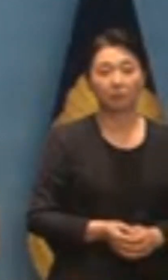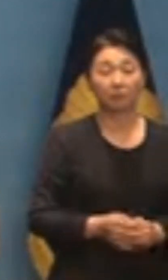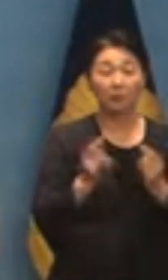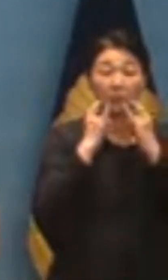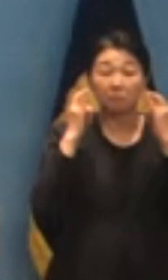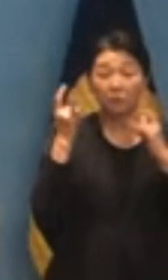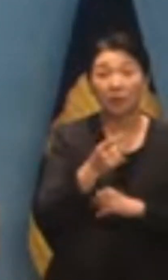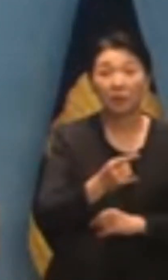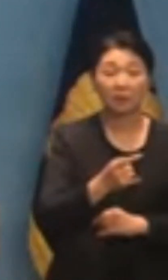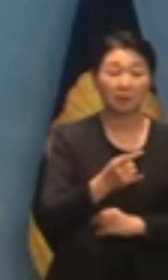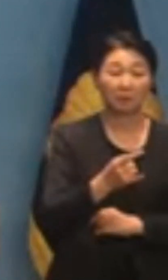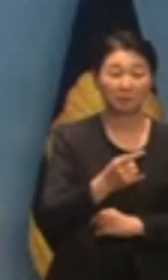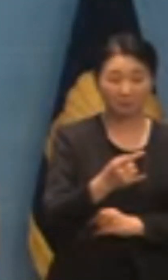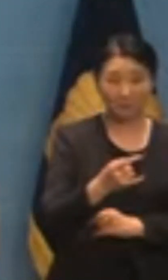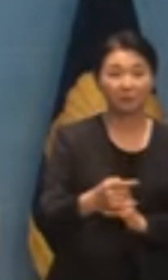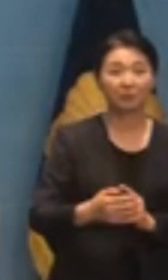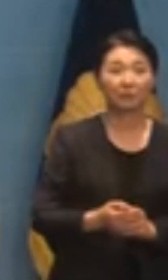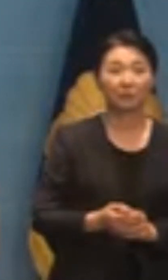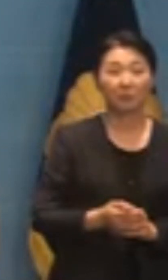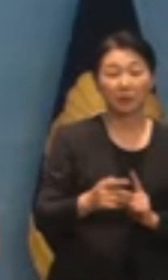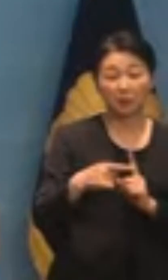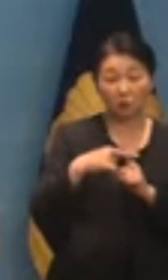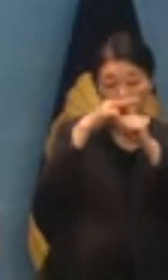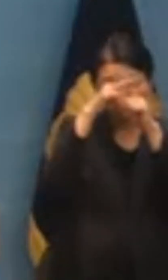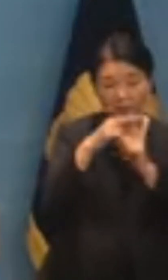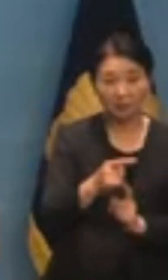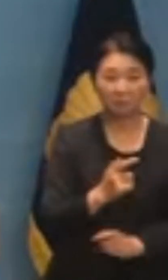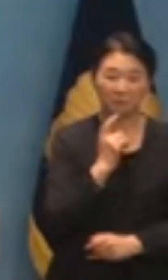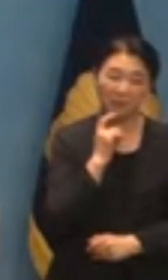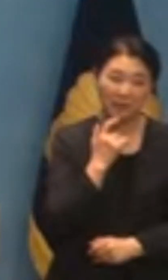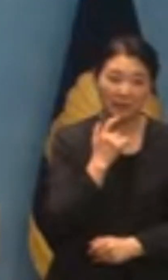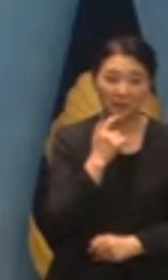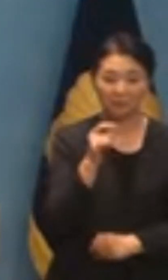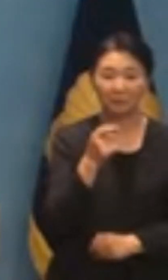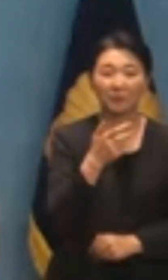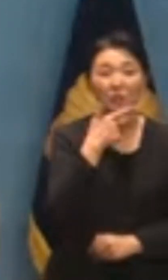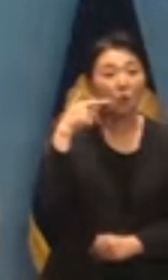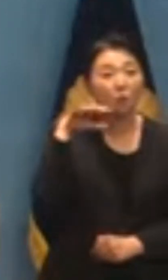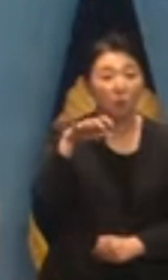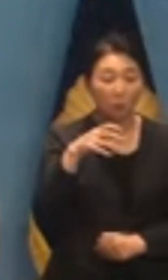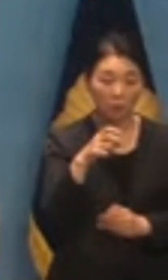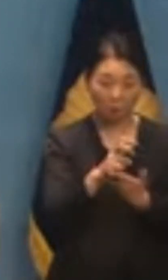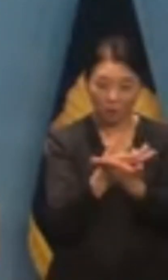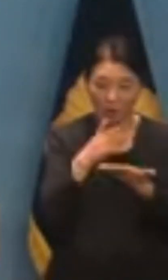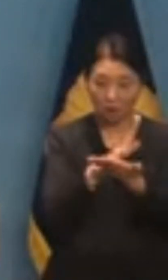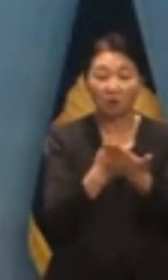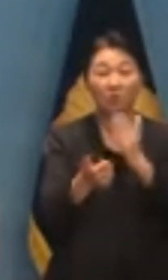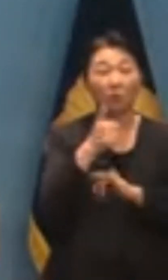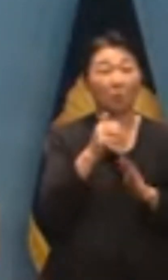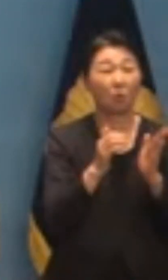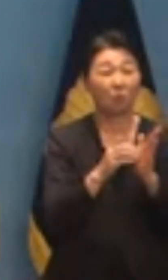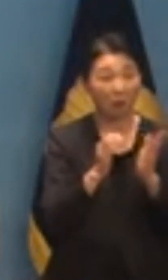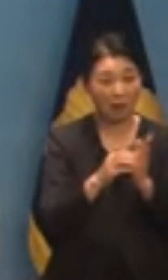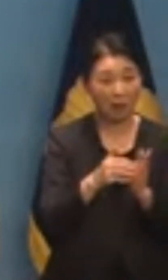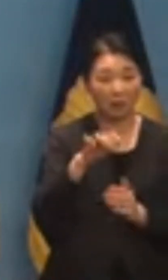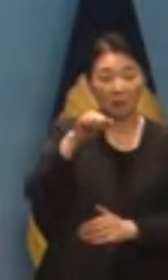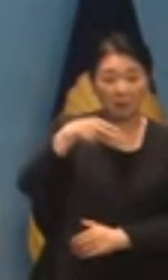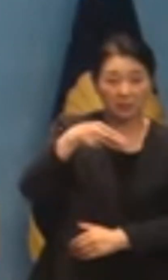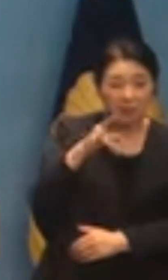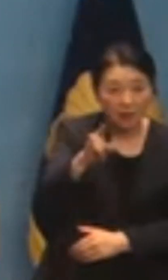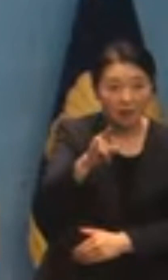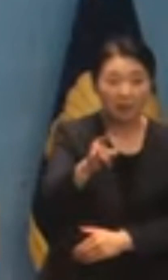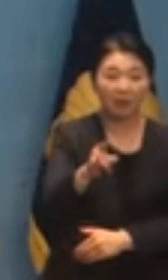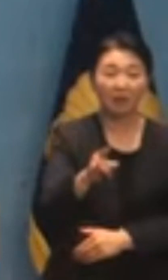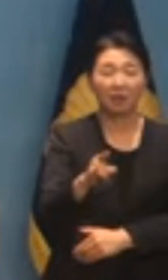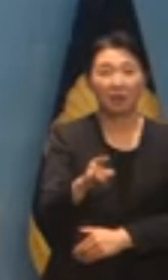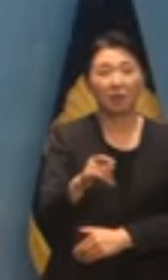프랑스, 스위스, 핀란드, 아일랜드와 같이 비교적 최근 개헌에 성공한 나라가 있고 칠레나 아이슬란드처럼 개헌에 실패한